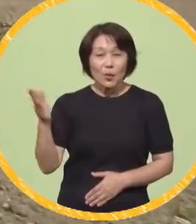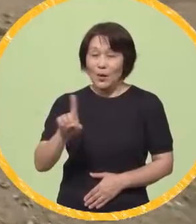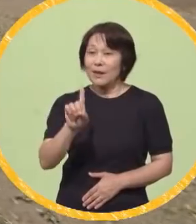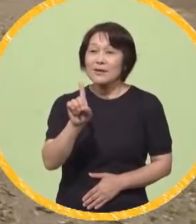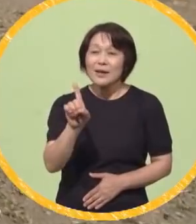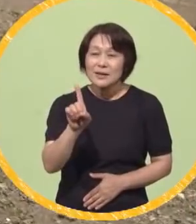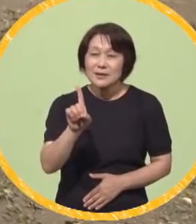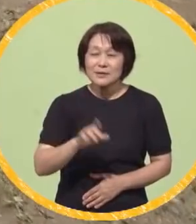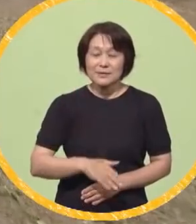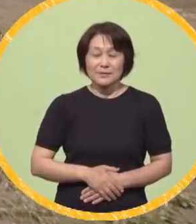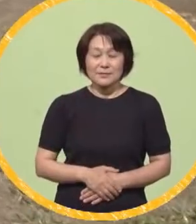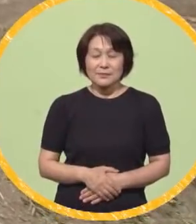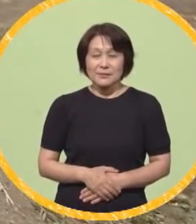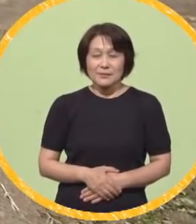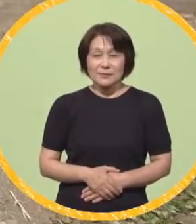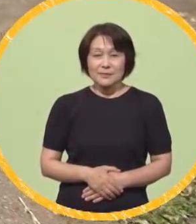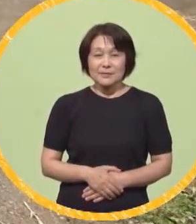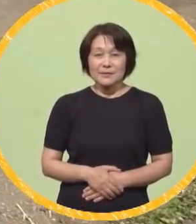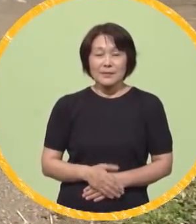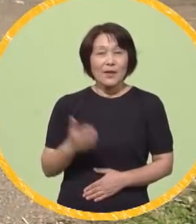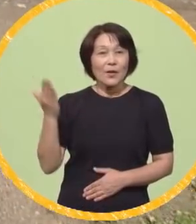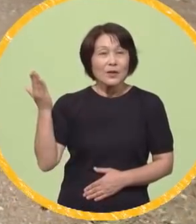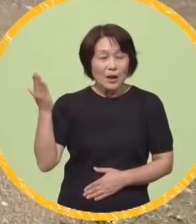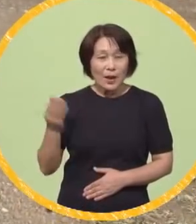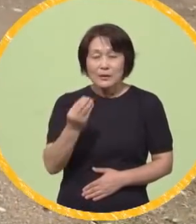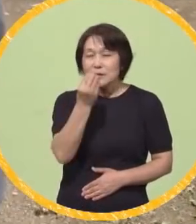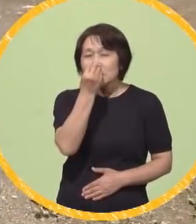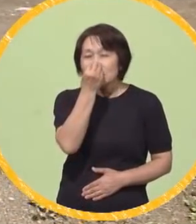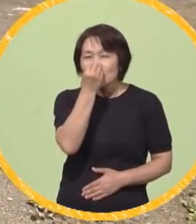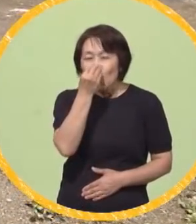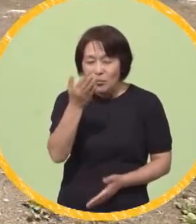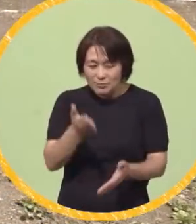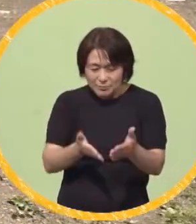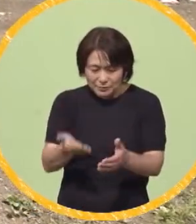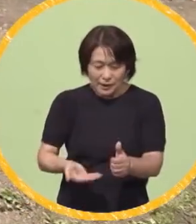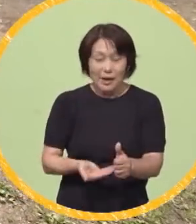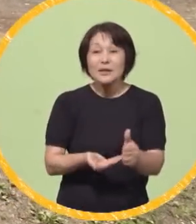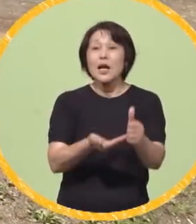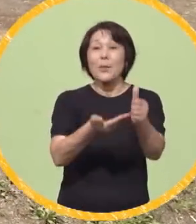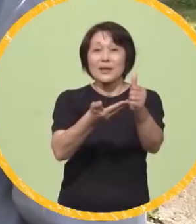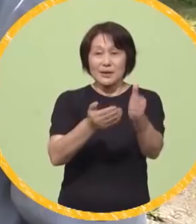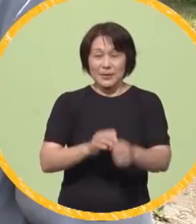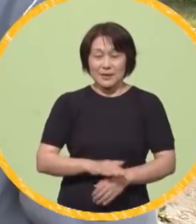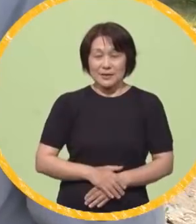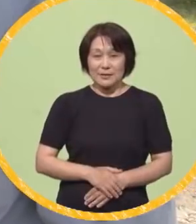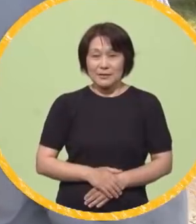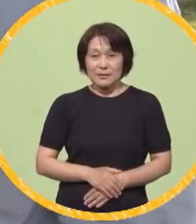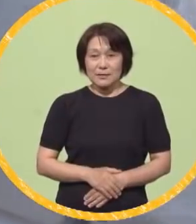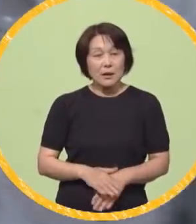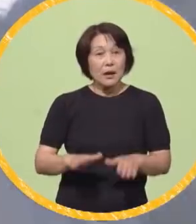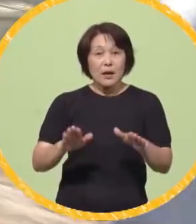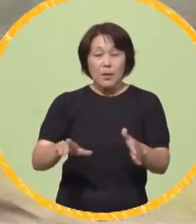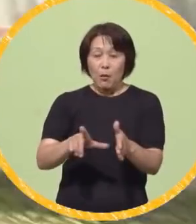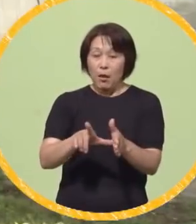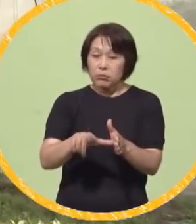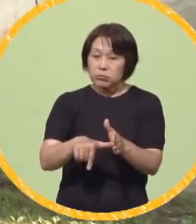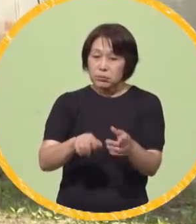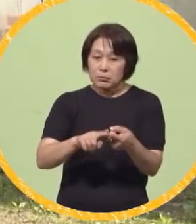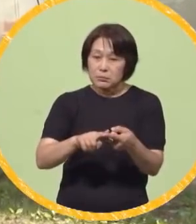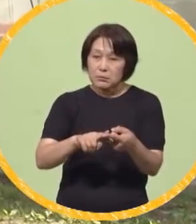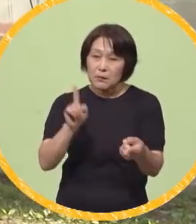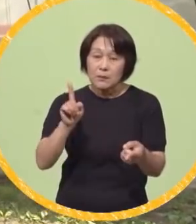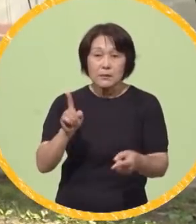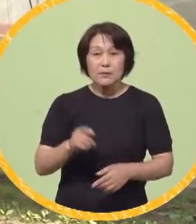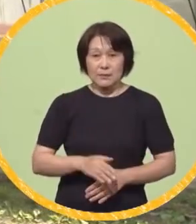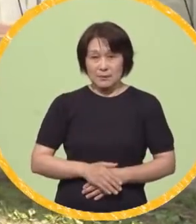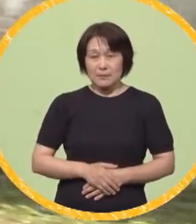があるんですか？ ここは私どもがイチゴを栽培しているビニールハウスになります。 イチゴ、 はい、 今ちょうど季節じゃないですよね。